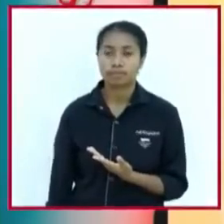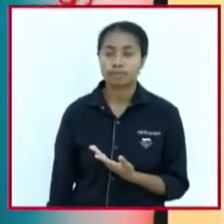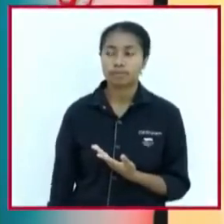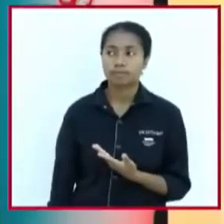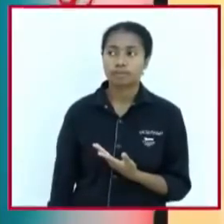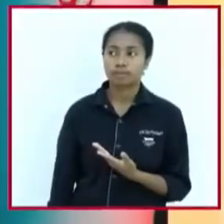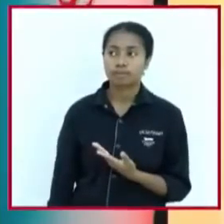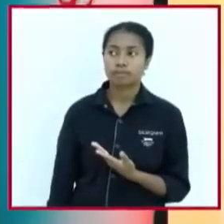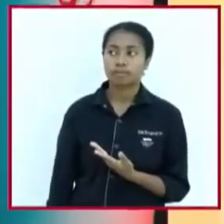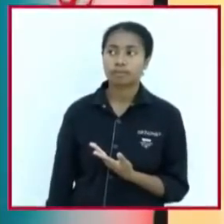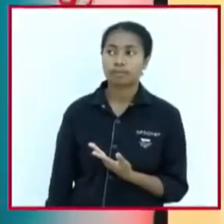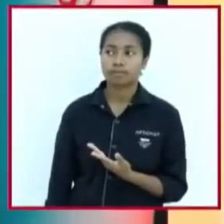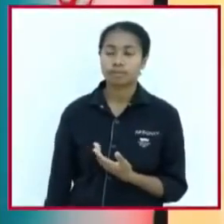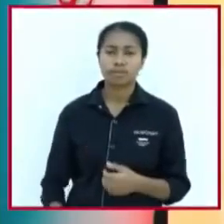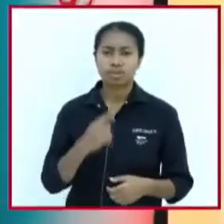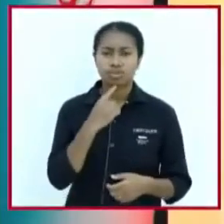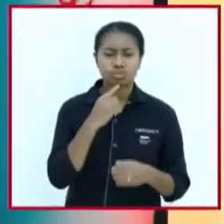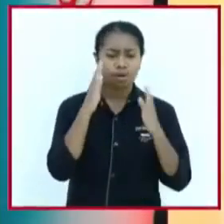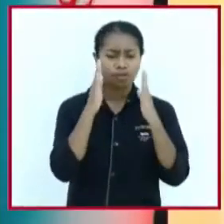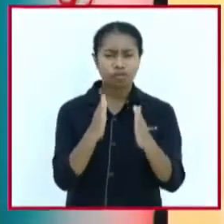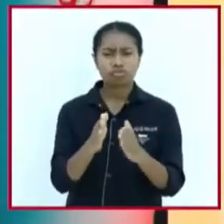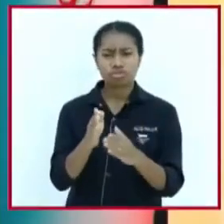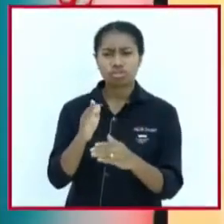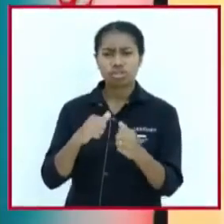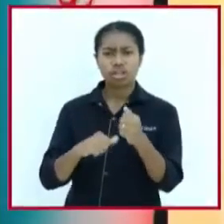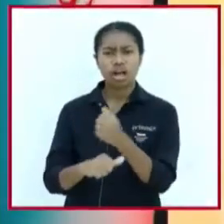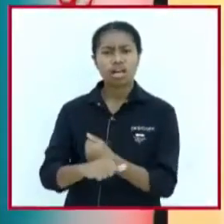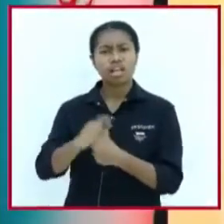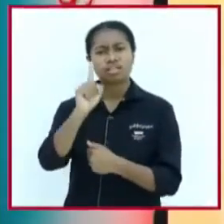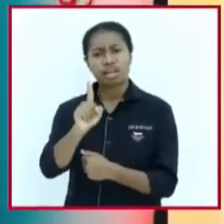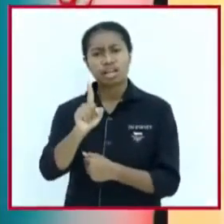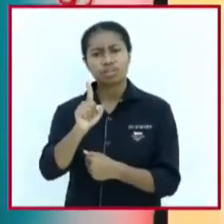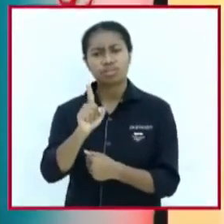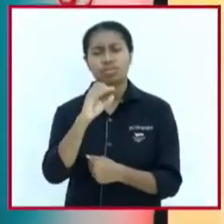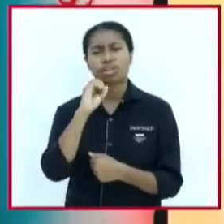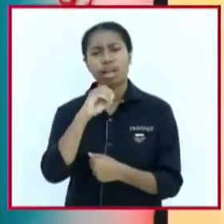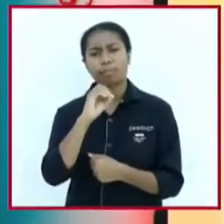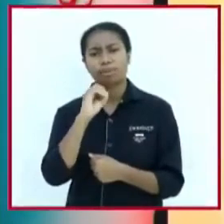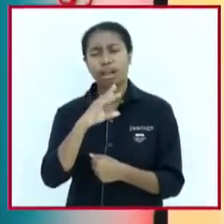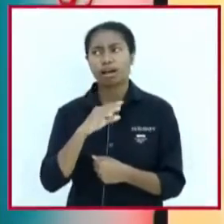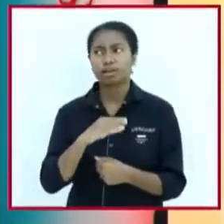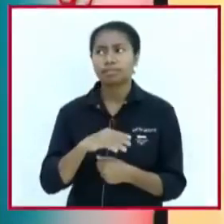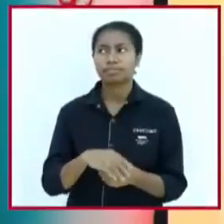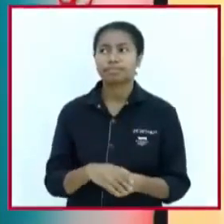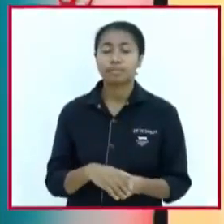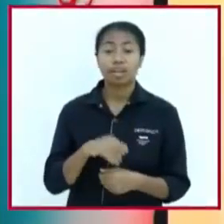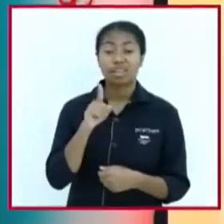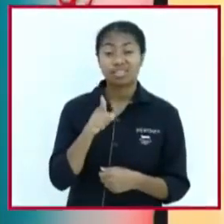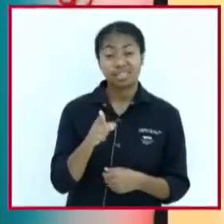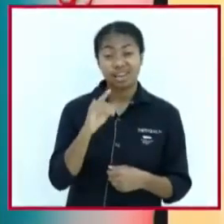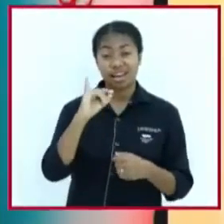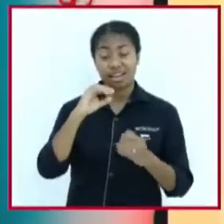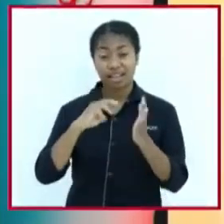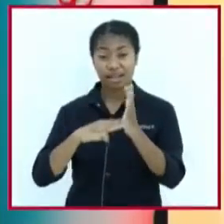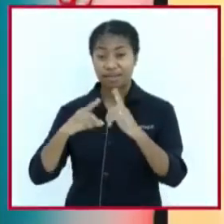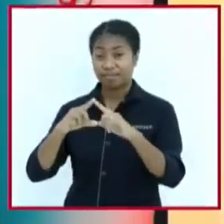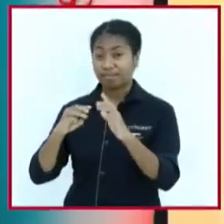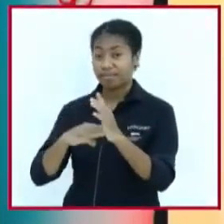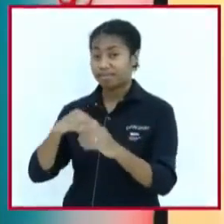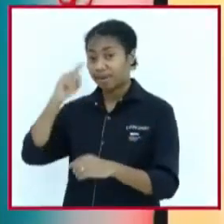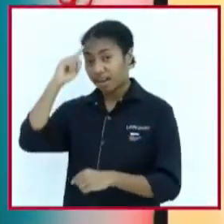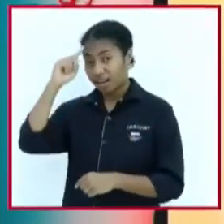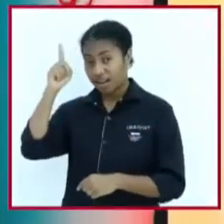sejahtera coba perhatikan dari ayat 1 ayat 1 dibilang apa dia Imam Allah yang mahatinggi